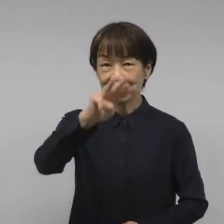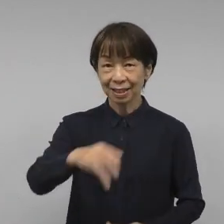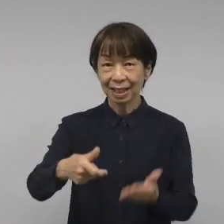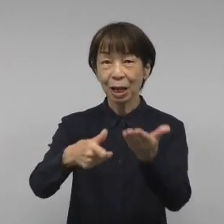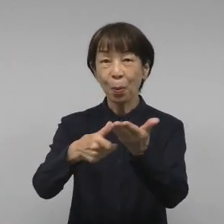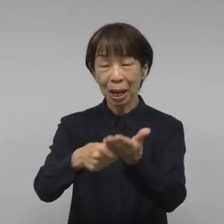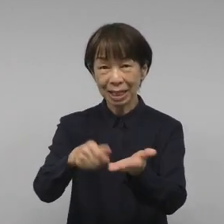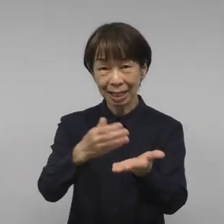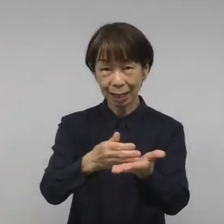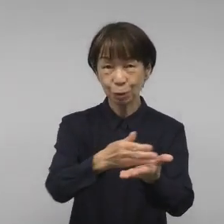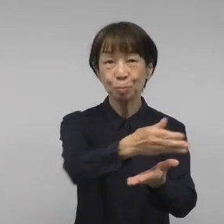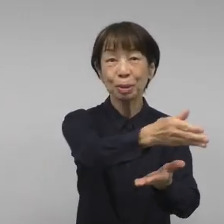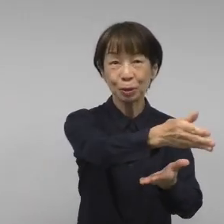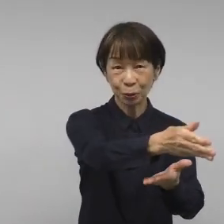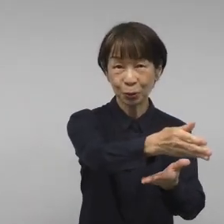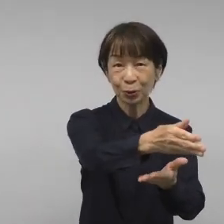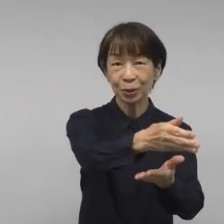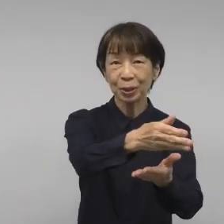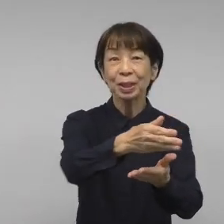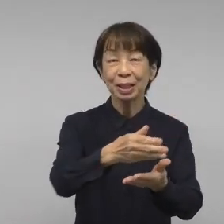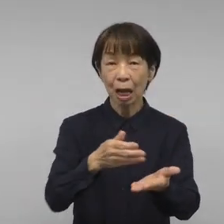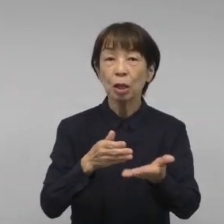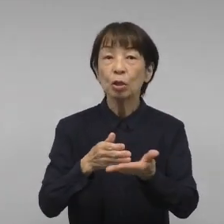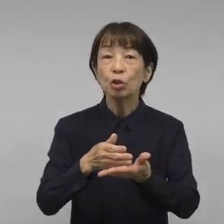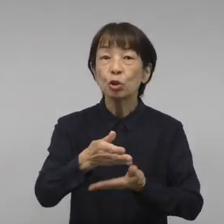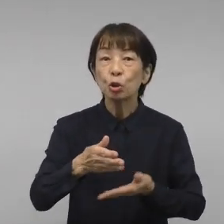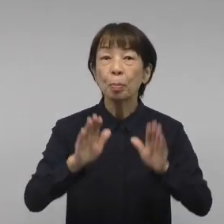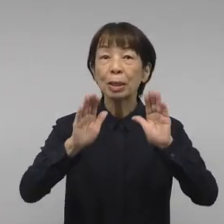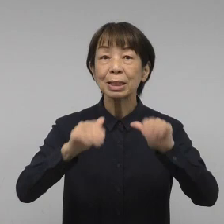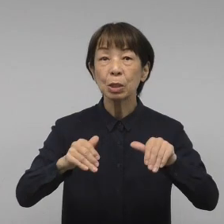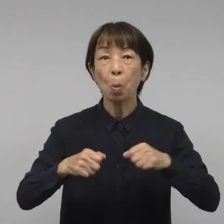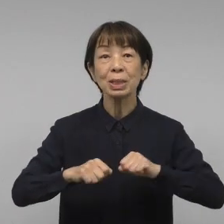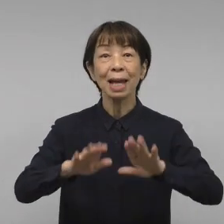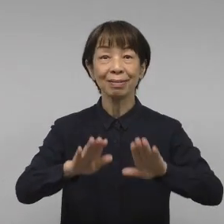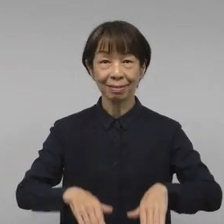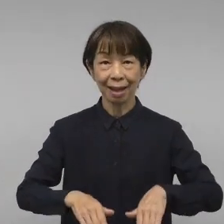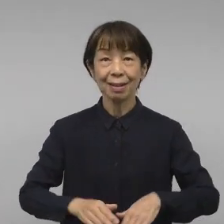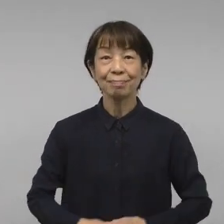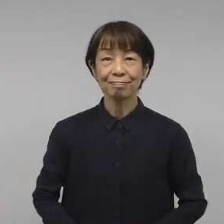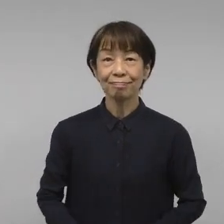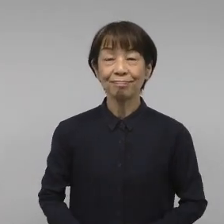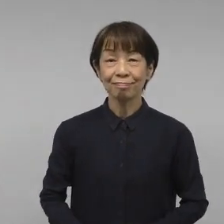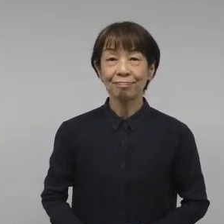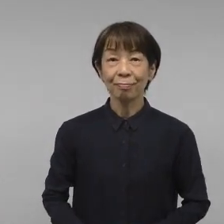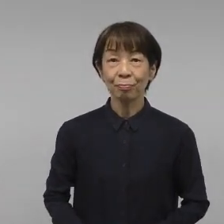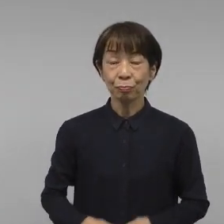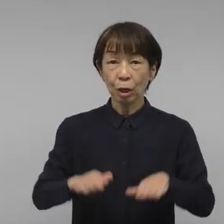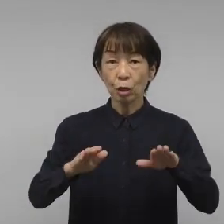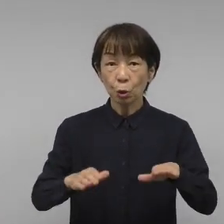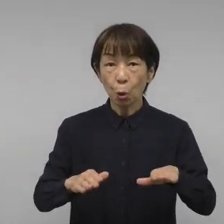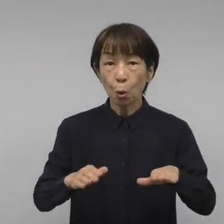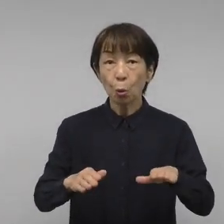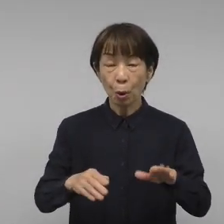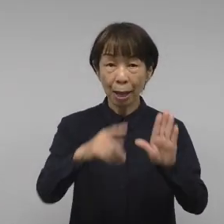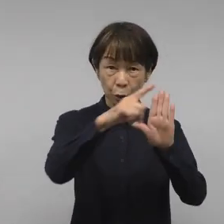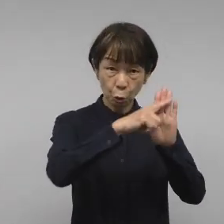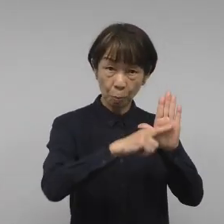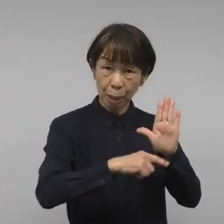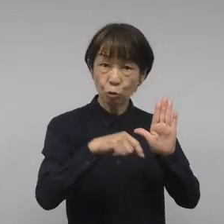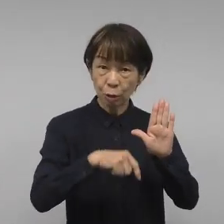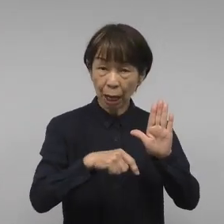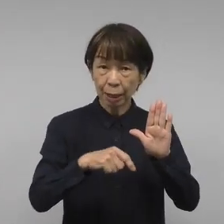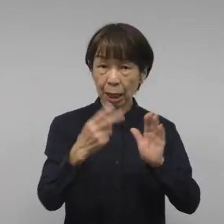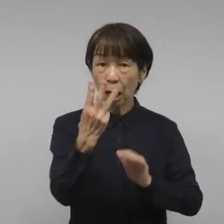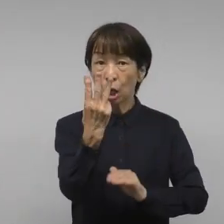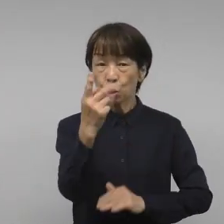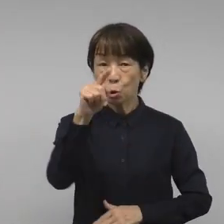駅からですね出発するということで、出発式を行ったところで、ございます。今日はトピックの中に友人に行